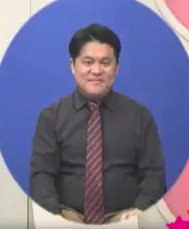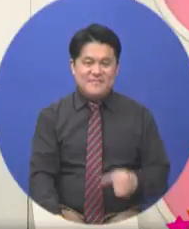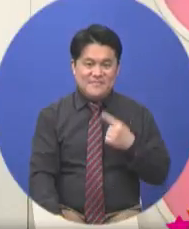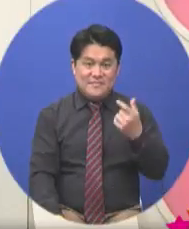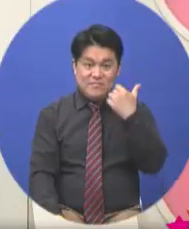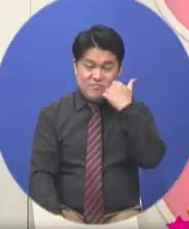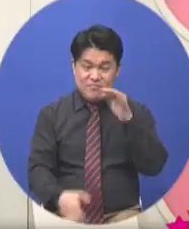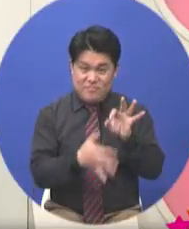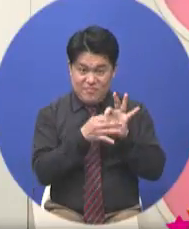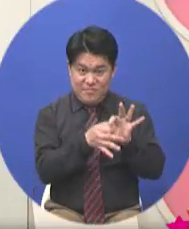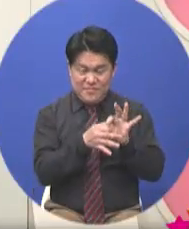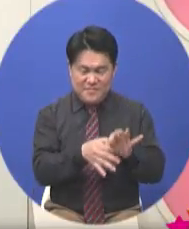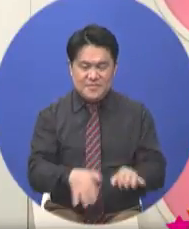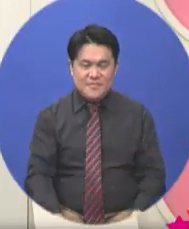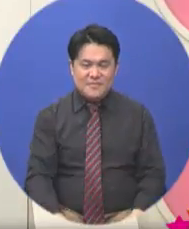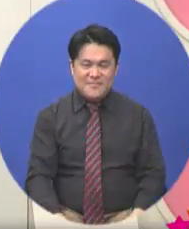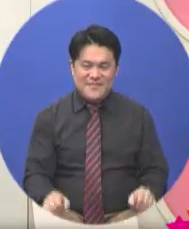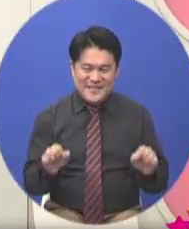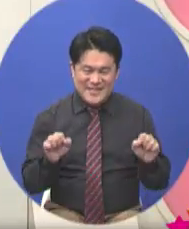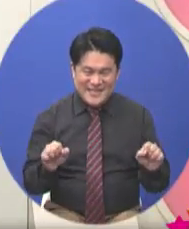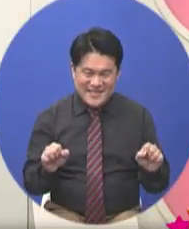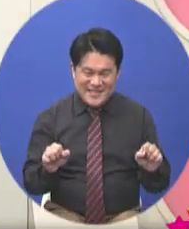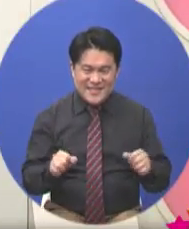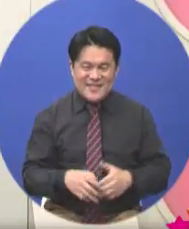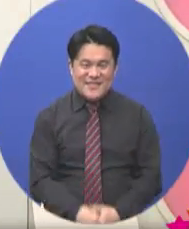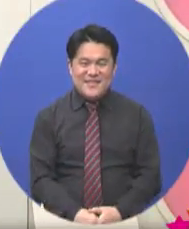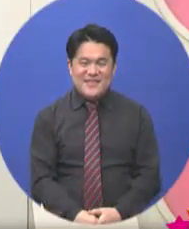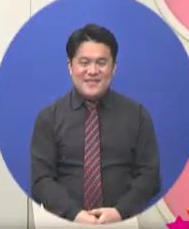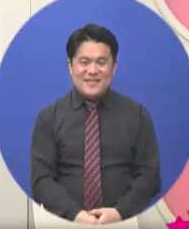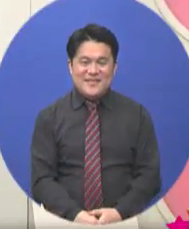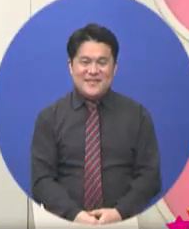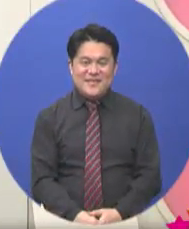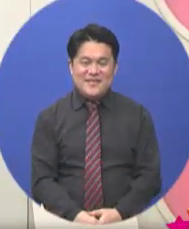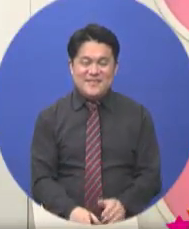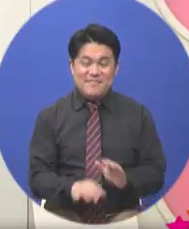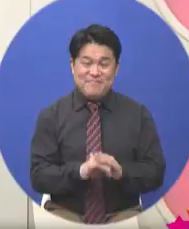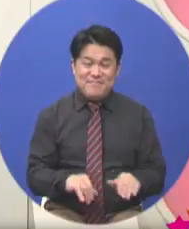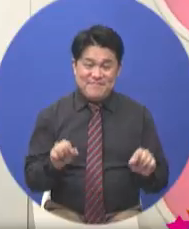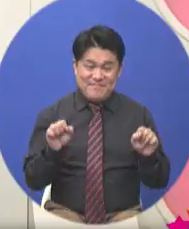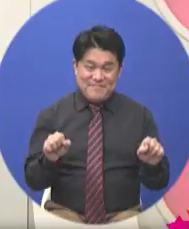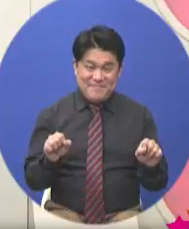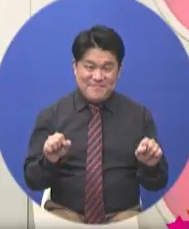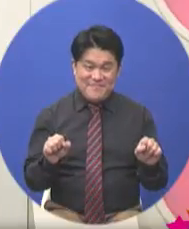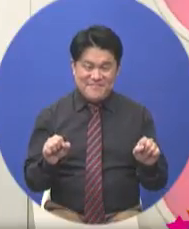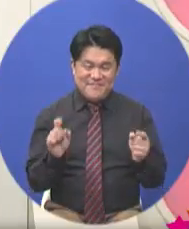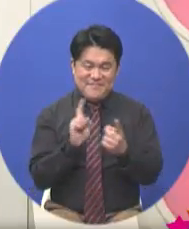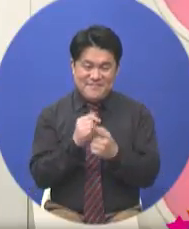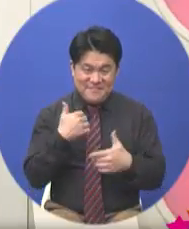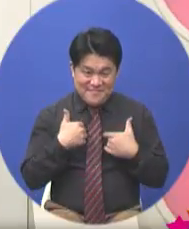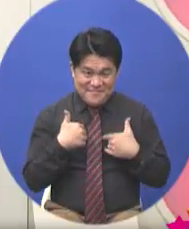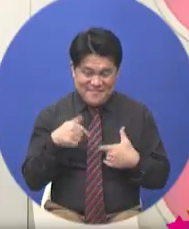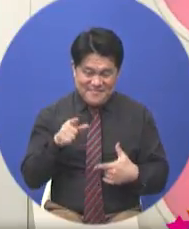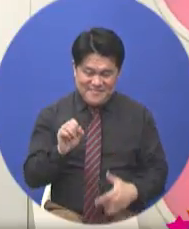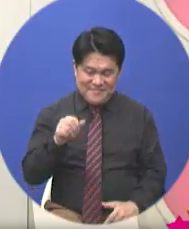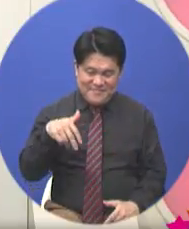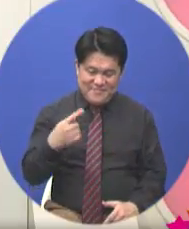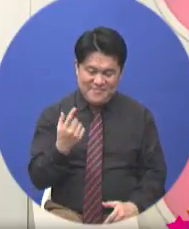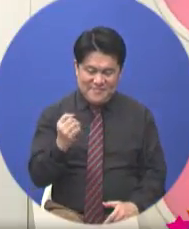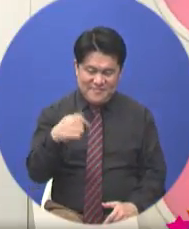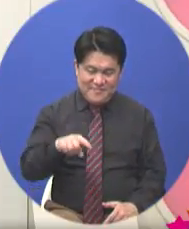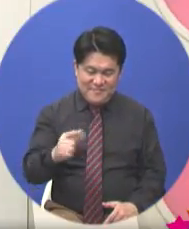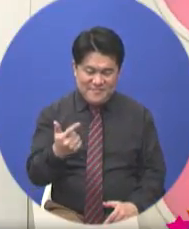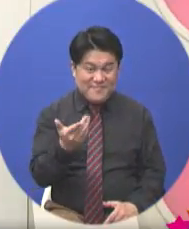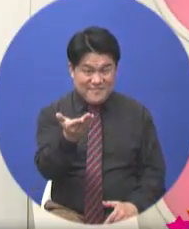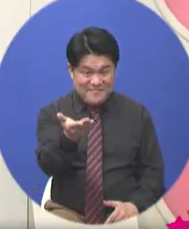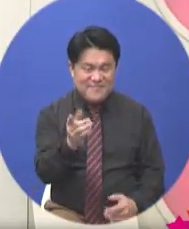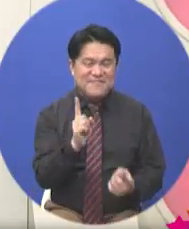분 연결하겠습니다. 안녕하세요. 예, 안녕하십니까? 네, 반갑습니다. 강종권 님. 예,